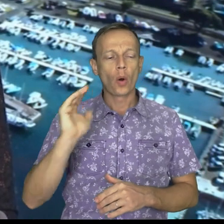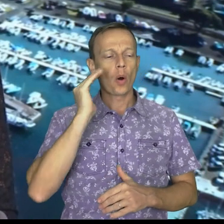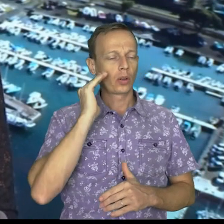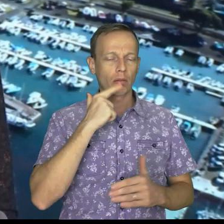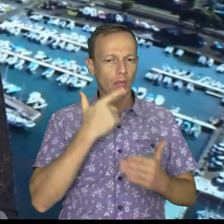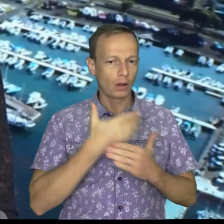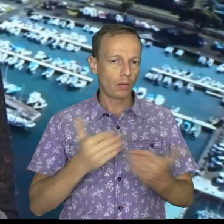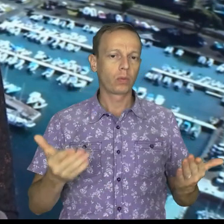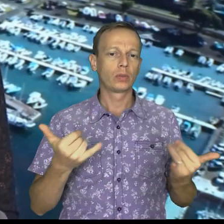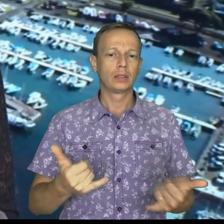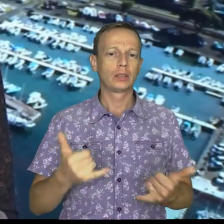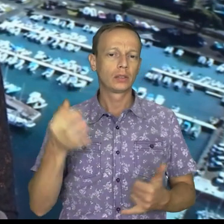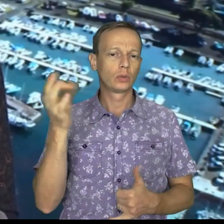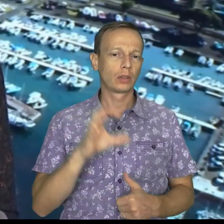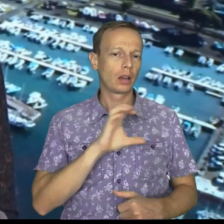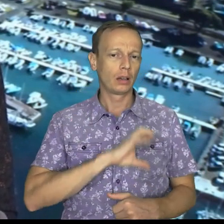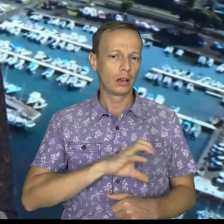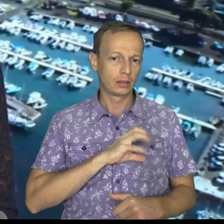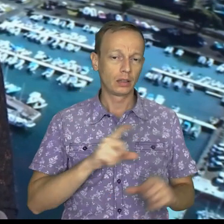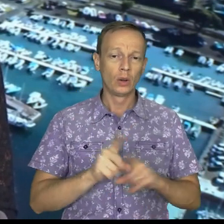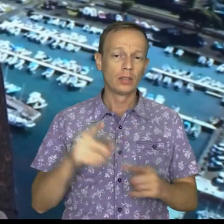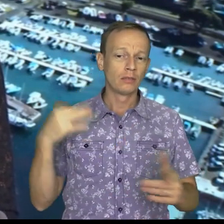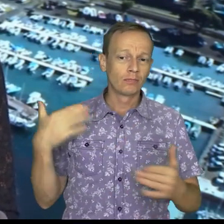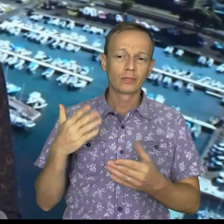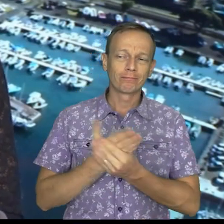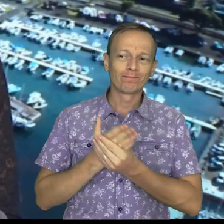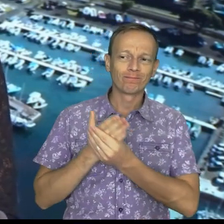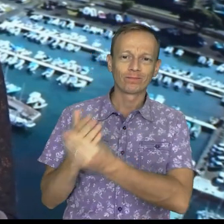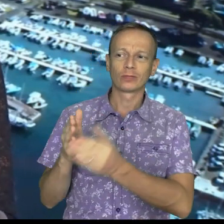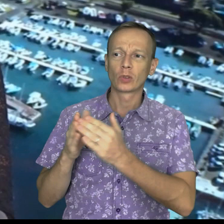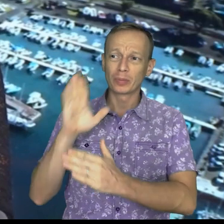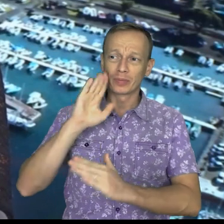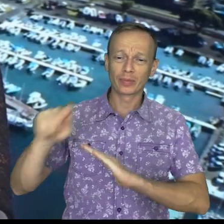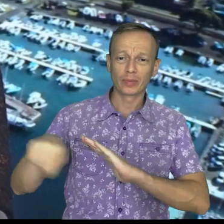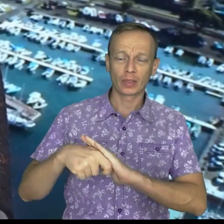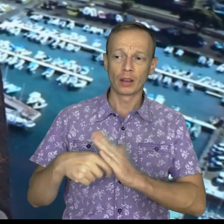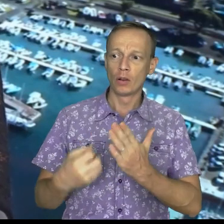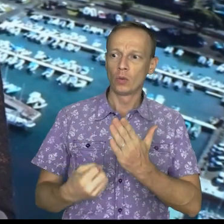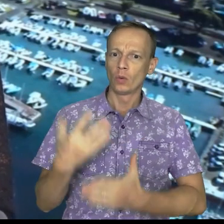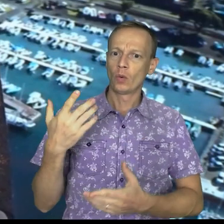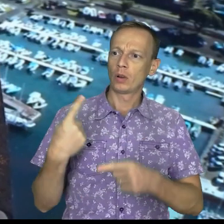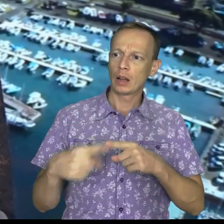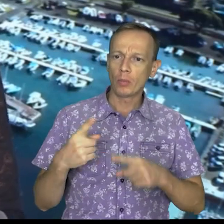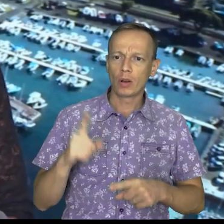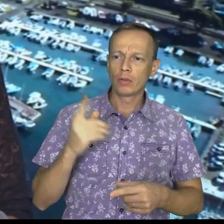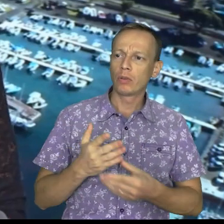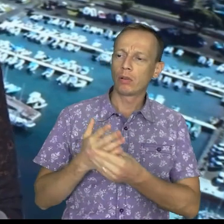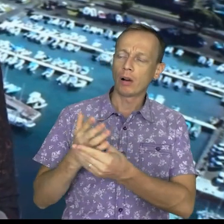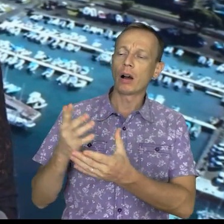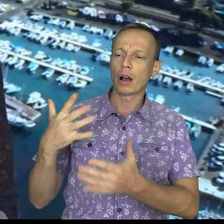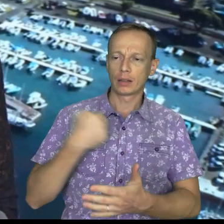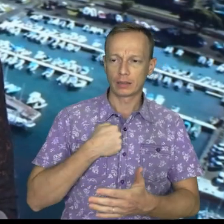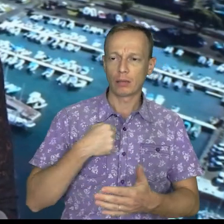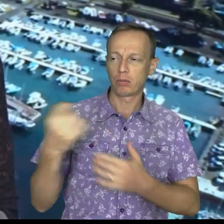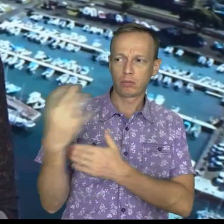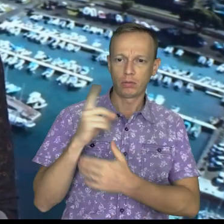faits nucléaires en Polynésie, de réexaminer toutes les demandes d'indemnisation rejetées sur la base de ces nouveaux éléments et d'annuler la